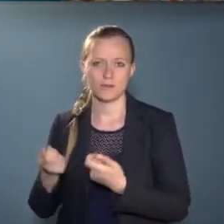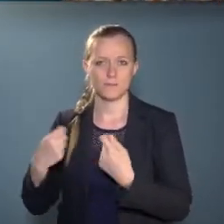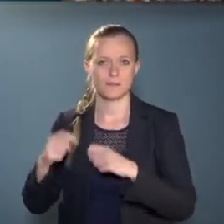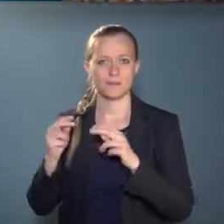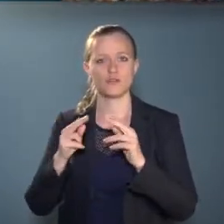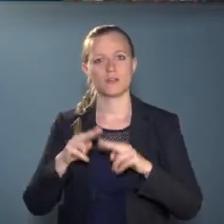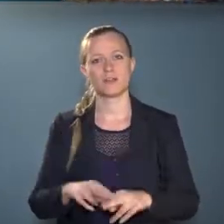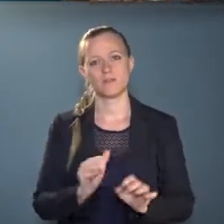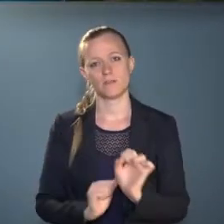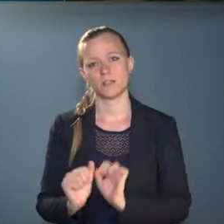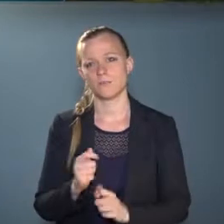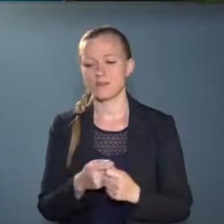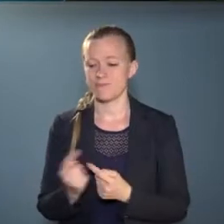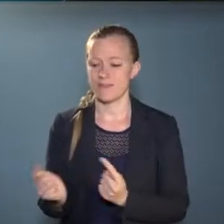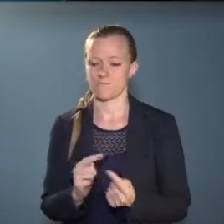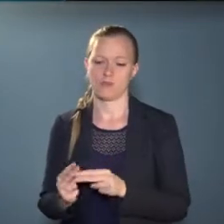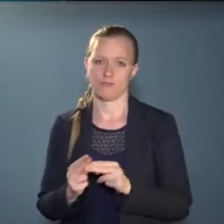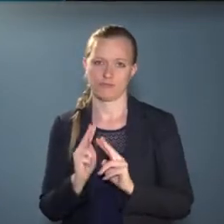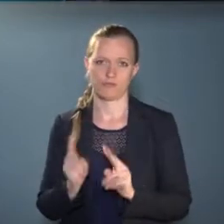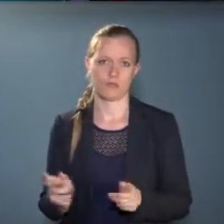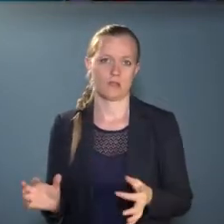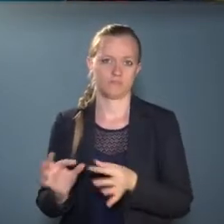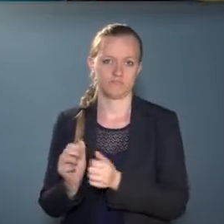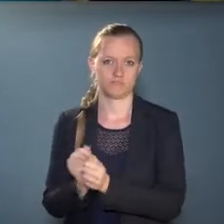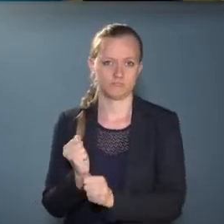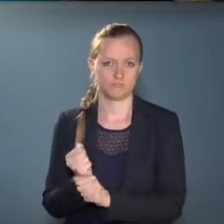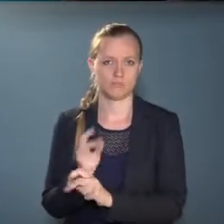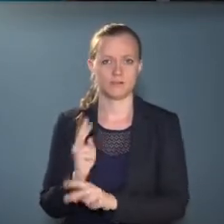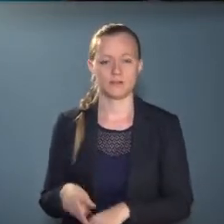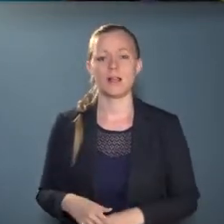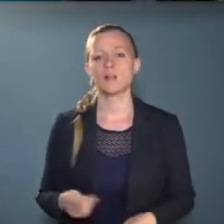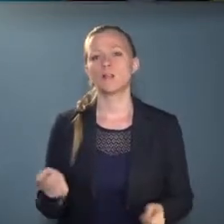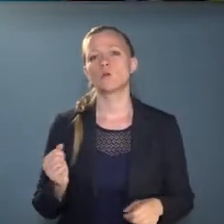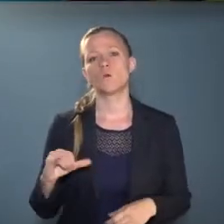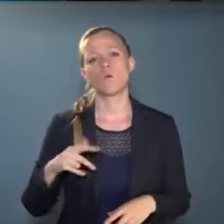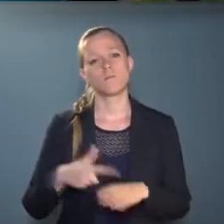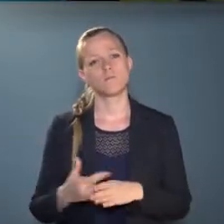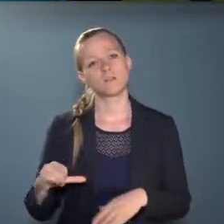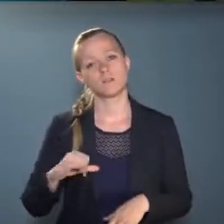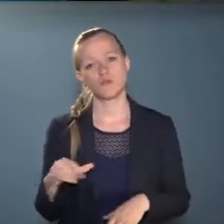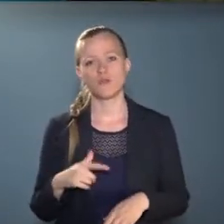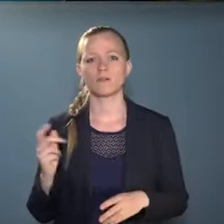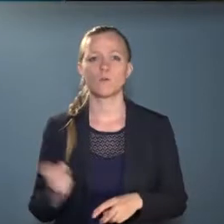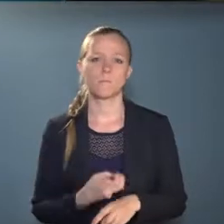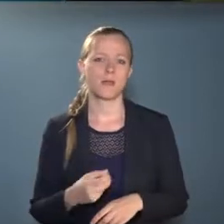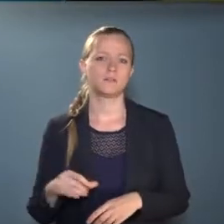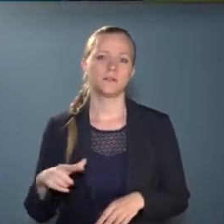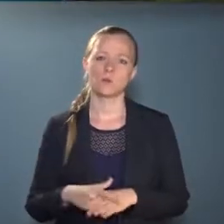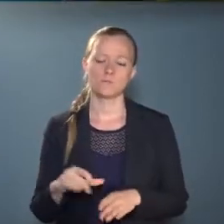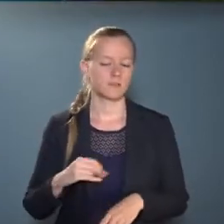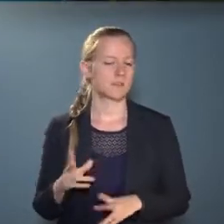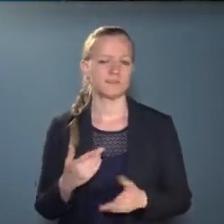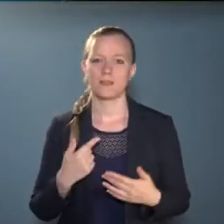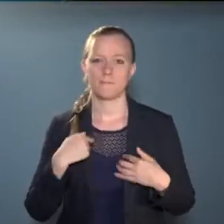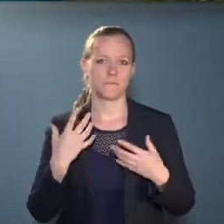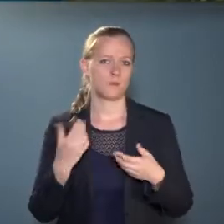hiszen egymásra vagyunk utalva. A kőbányai közbiztonság, egyetlen közbiztonság, az bizony nem az önkormányzat kezében van, hanem a